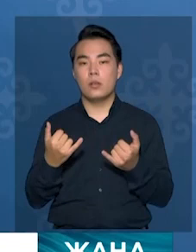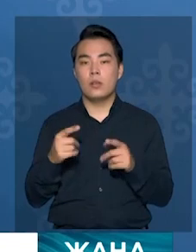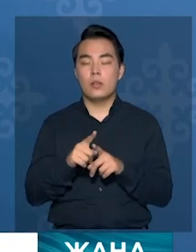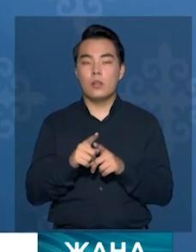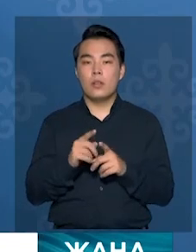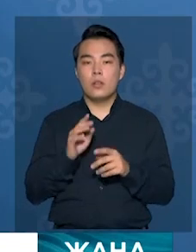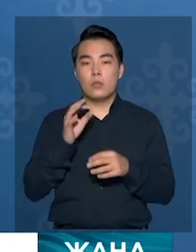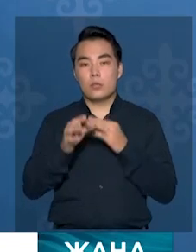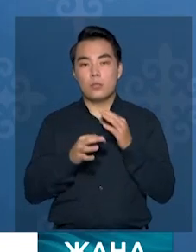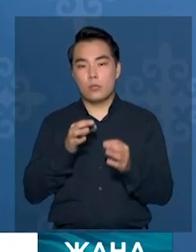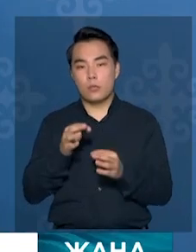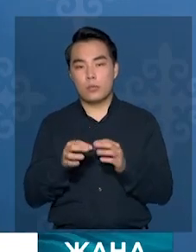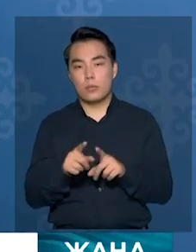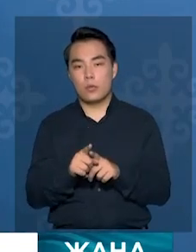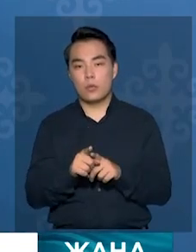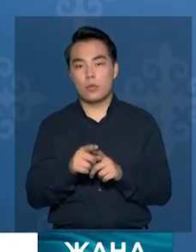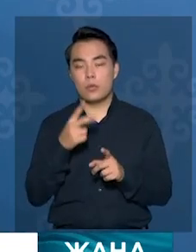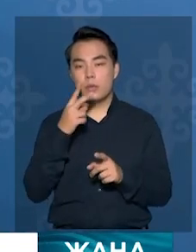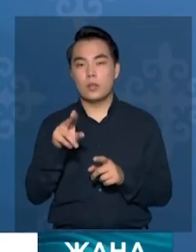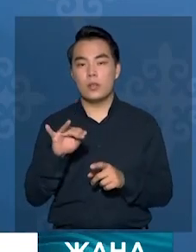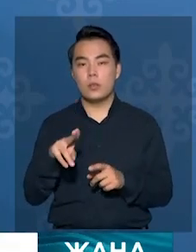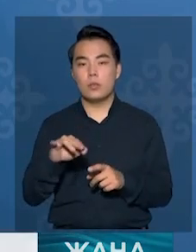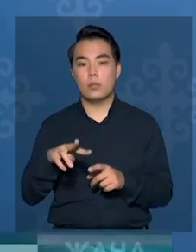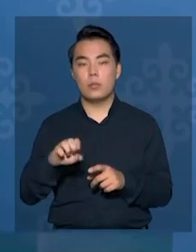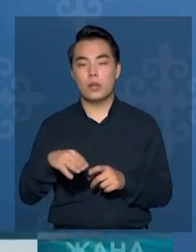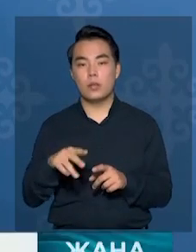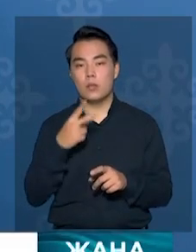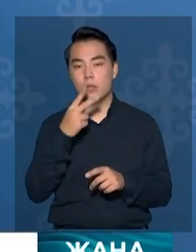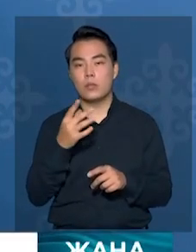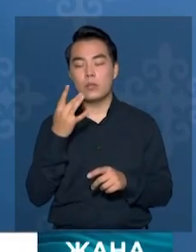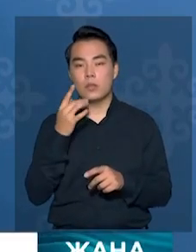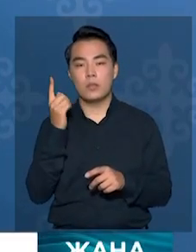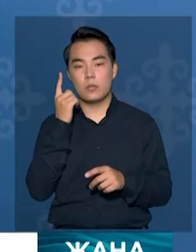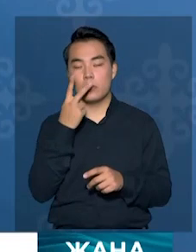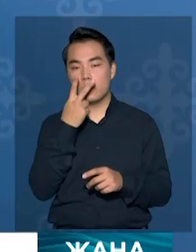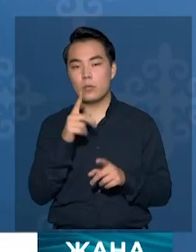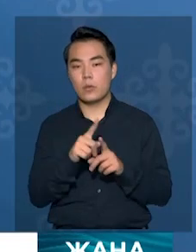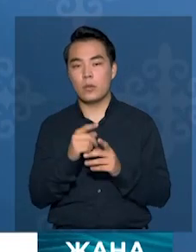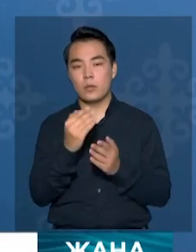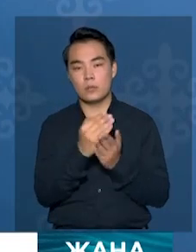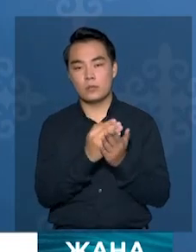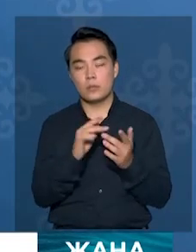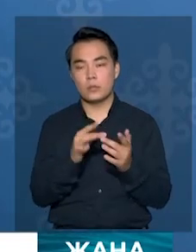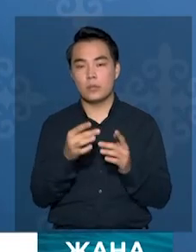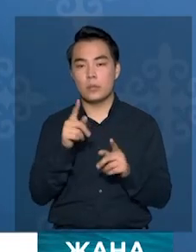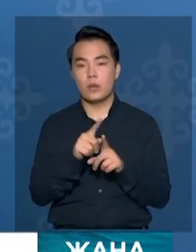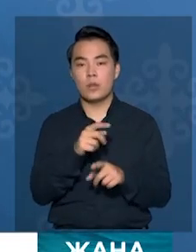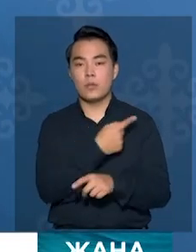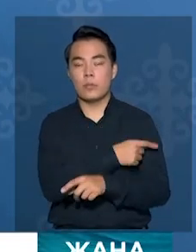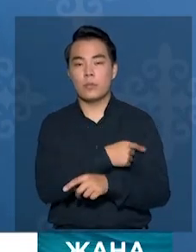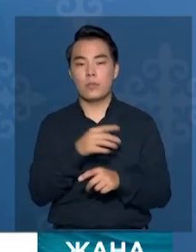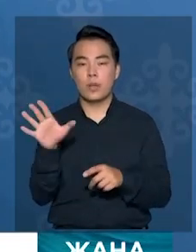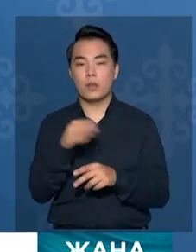Түнімен біздің бас консулдықтың дипломаттары телефонда отырып, барлық сол маңдағы ауруханалардың бәрін зерттеп